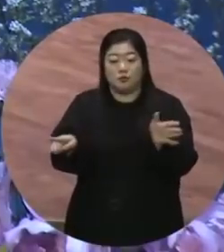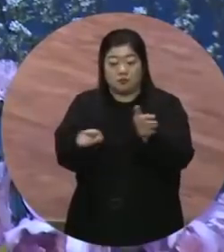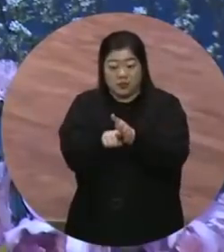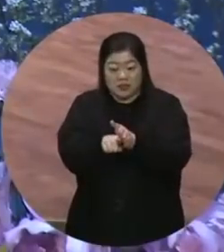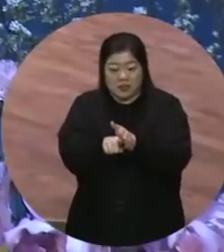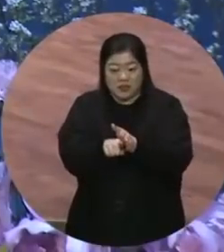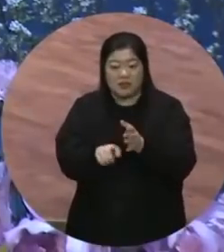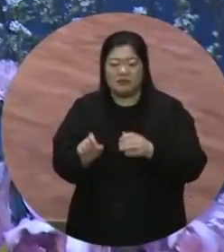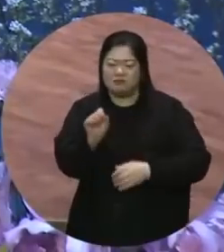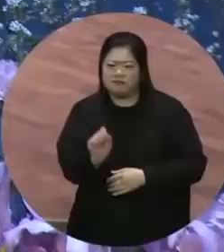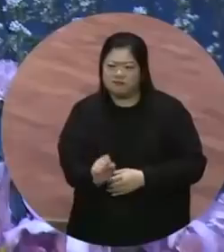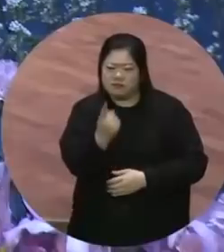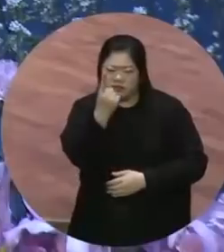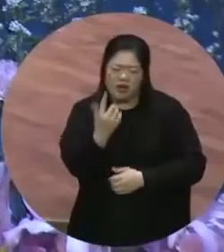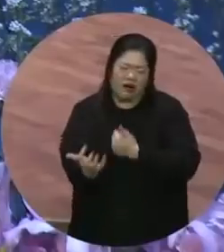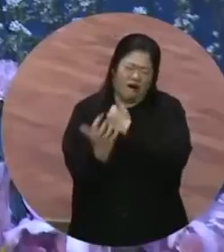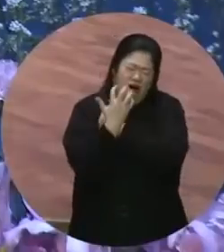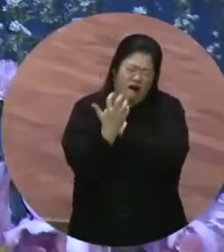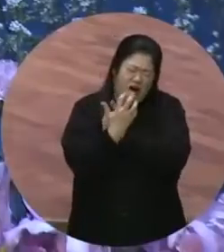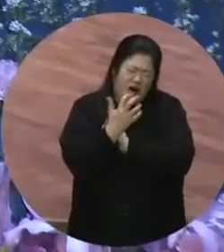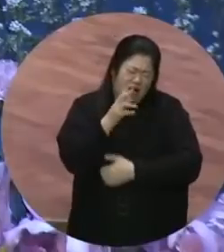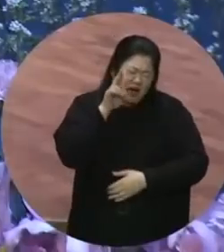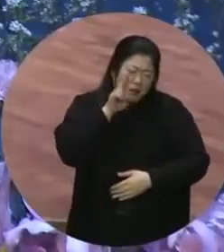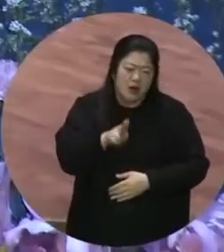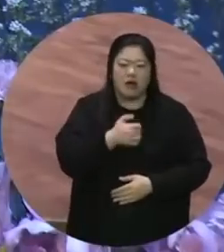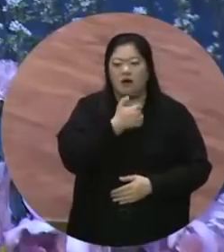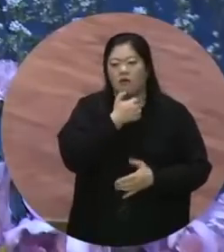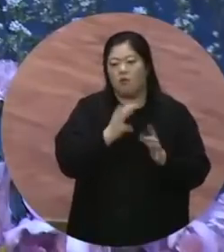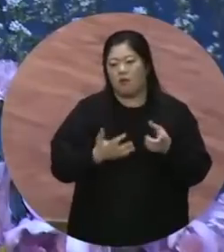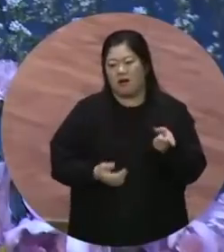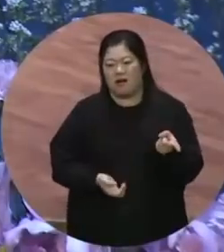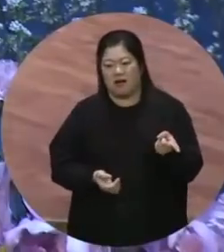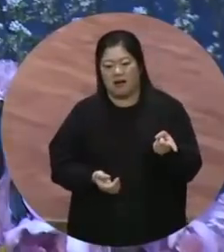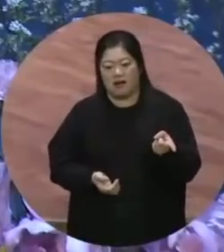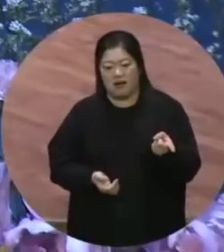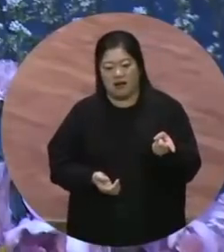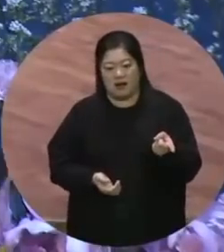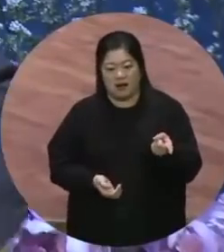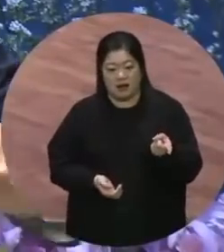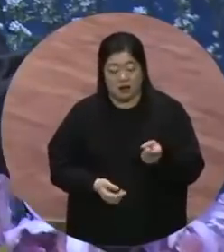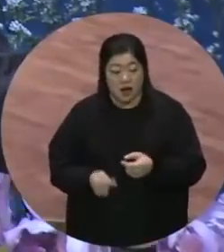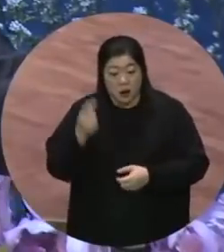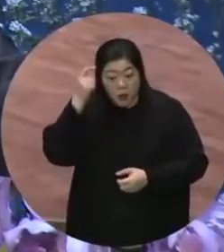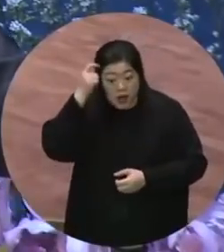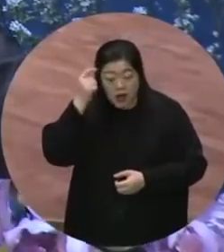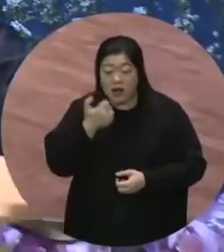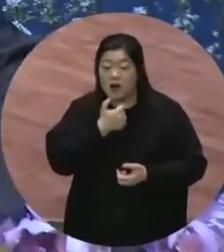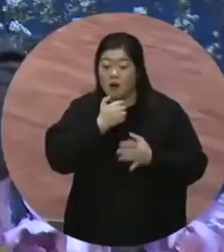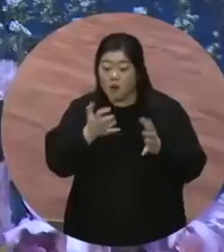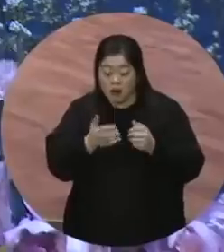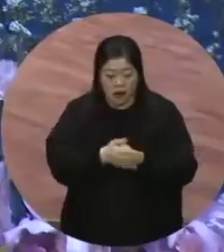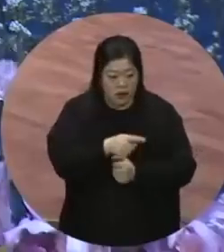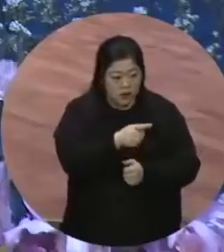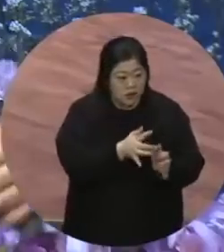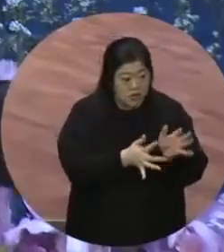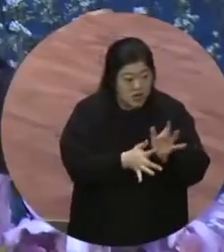때문에 고통당한 교인이 없어요. 예수 믿는 순간에 쫓겨납니다.